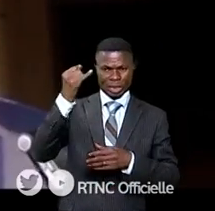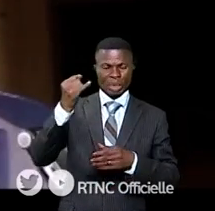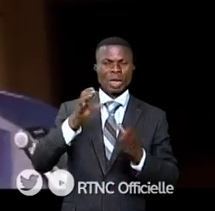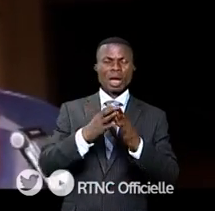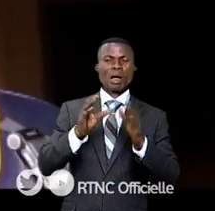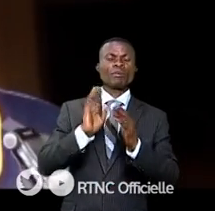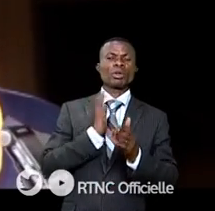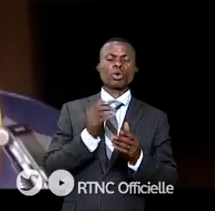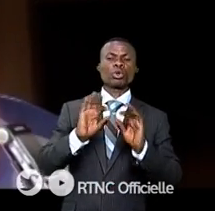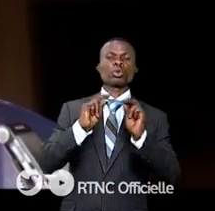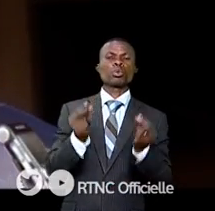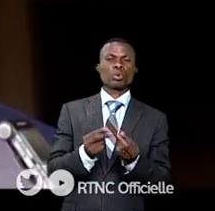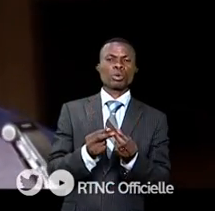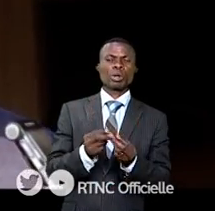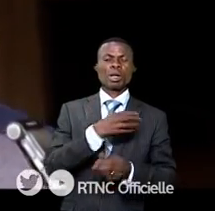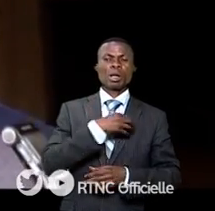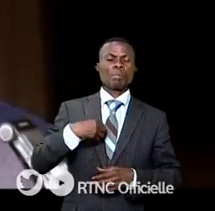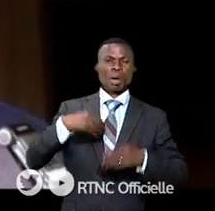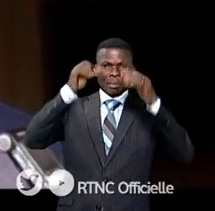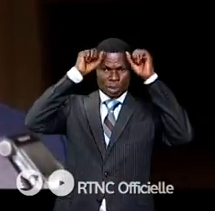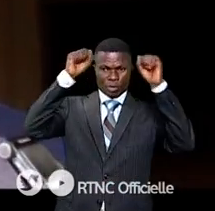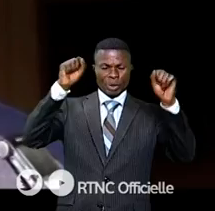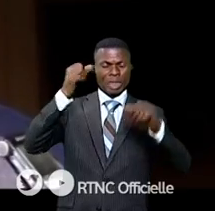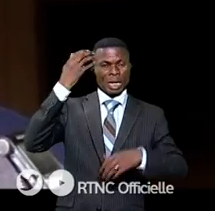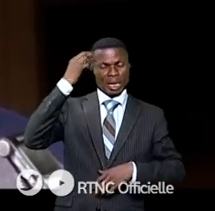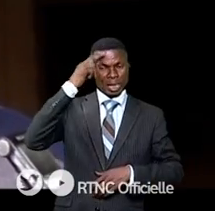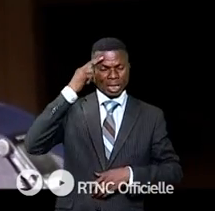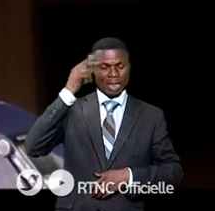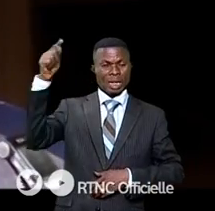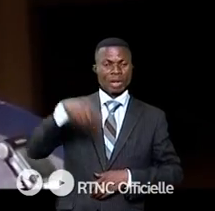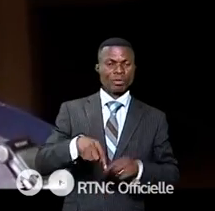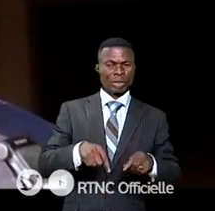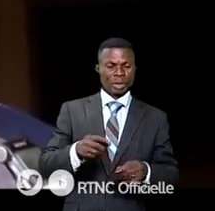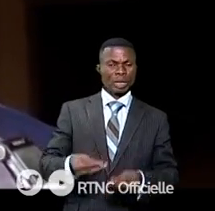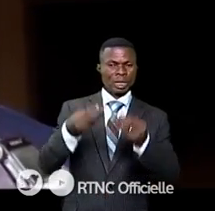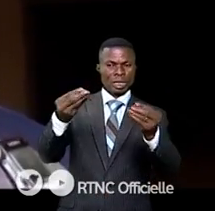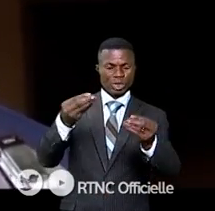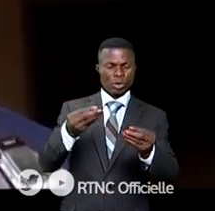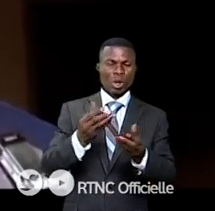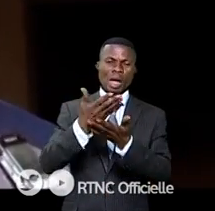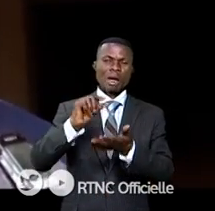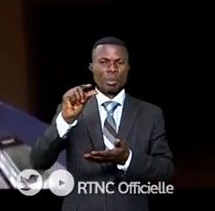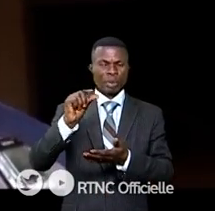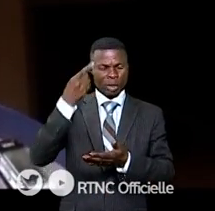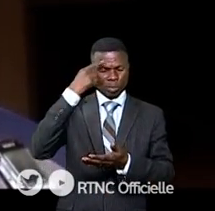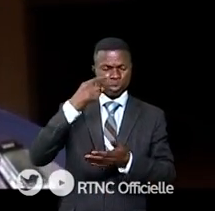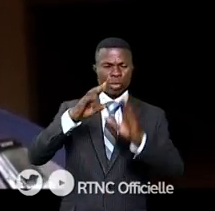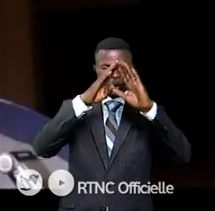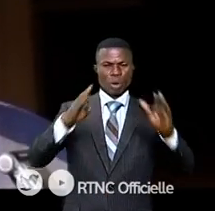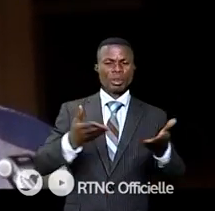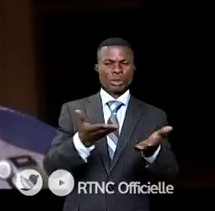FEC. C'est ainsi que Madame la Présidente a jugé mieux de passer par ici et de déposer sa contribution à cet édifice